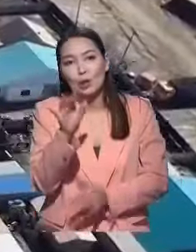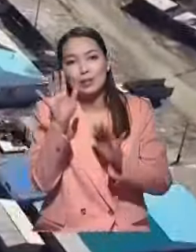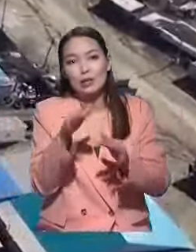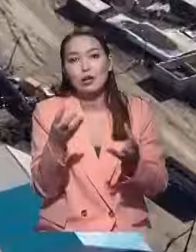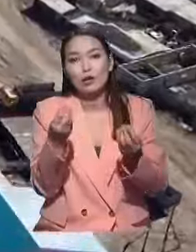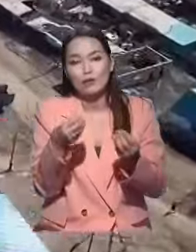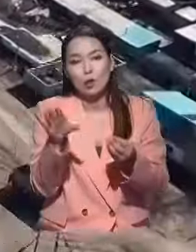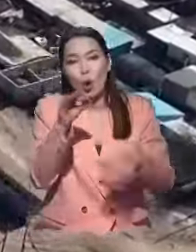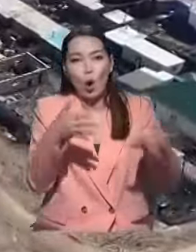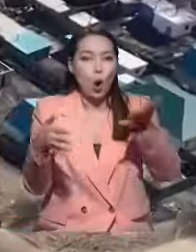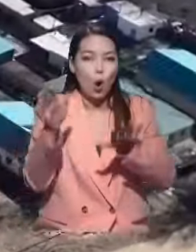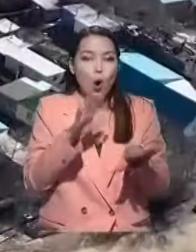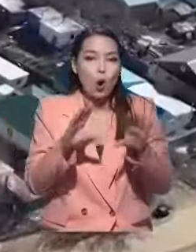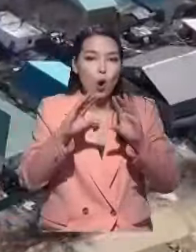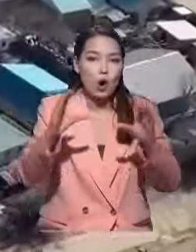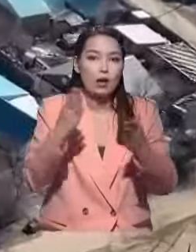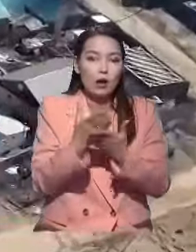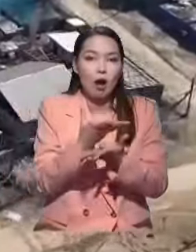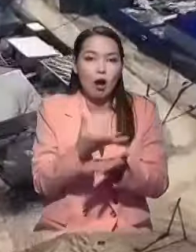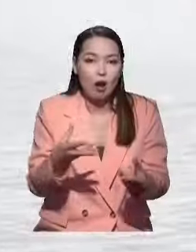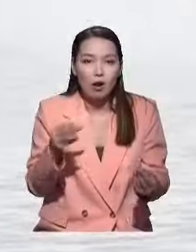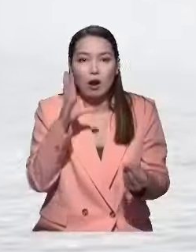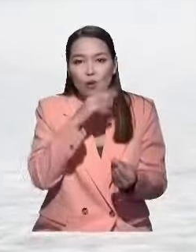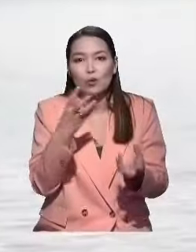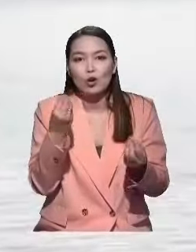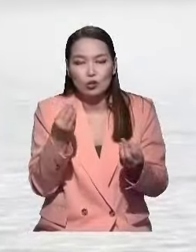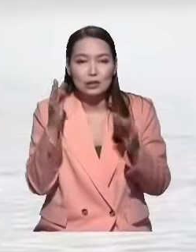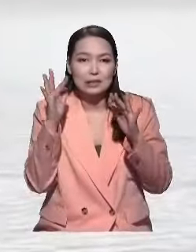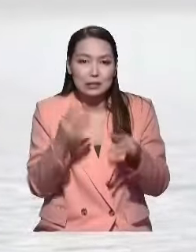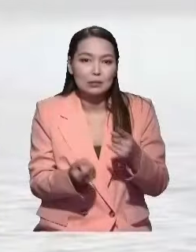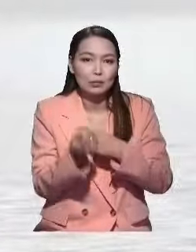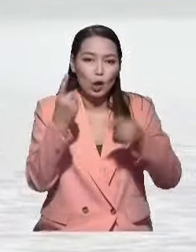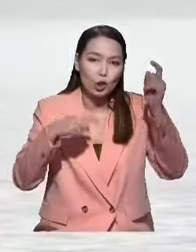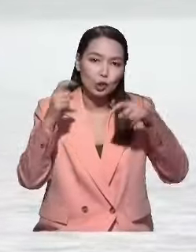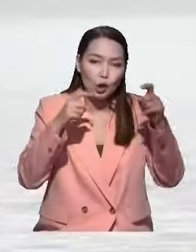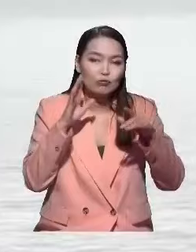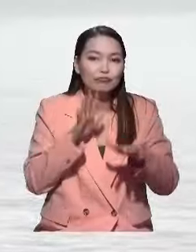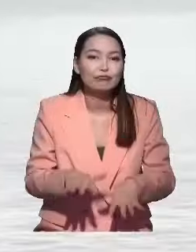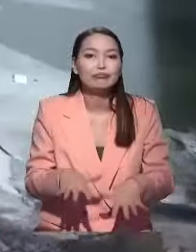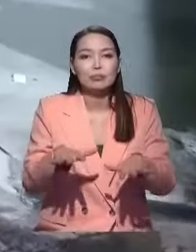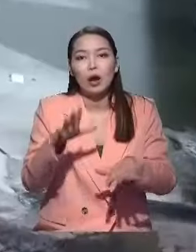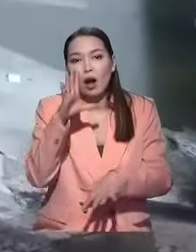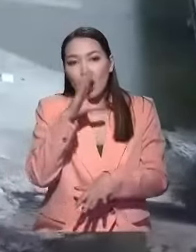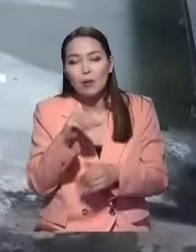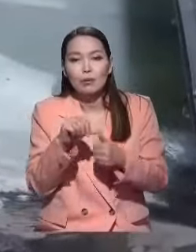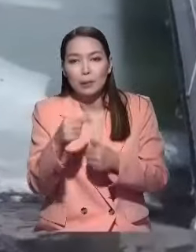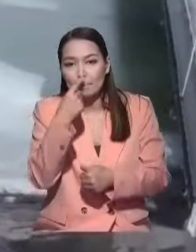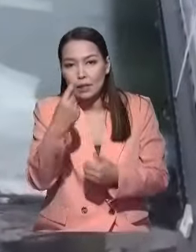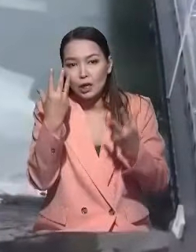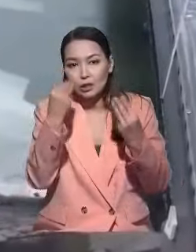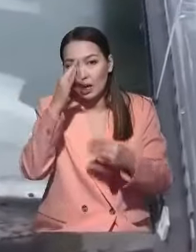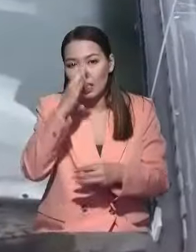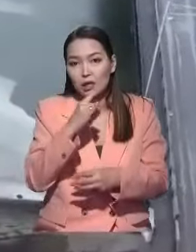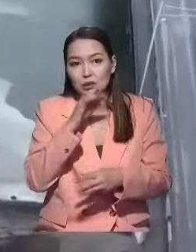резкое потепление и сильные осадки могут спровоцировать таяние снега и возникновение дождевых паводков в стране. Кроме того, в ближайшие дни в